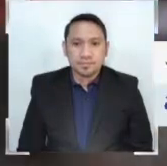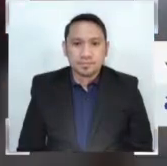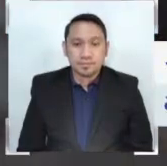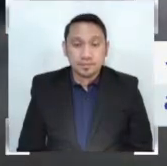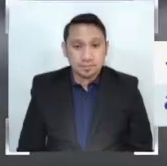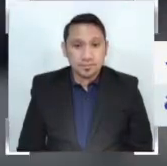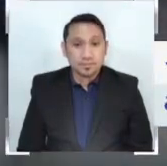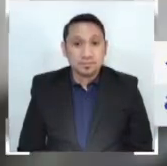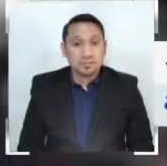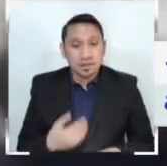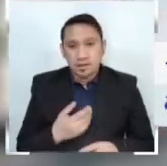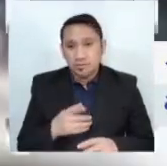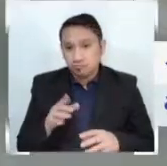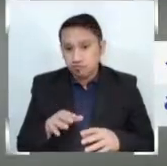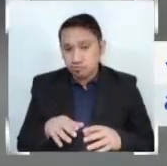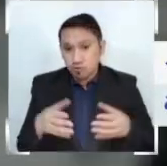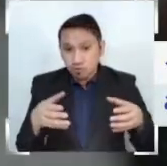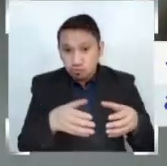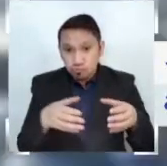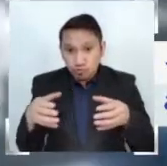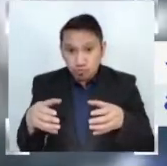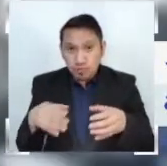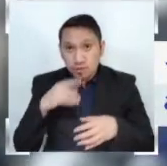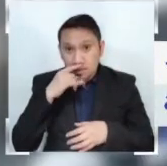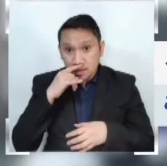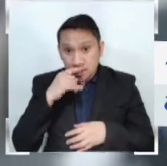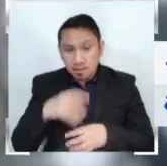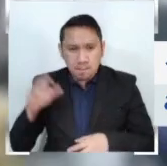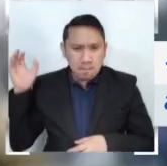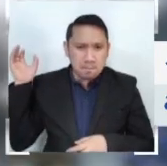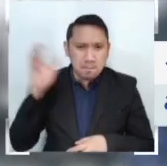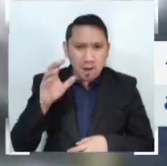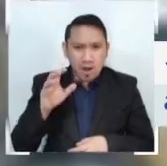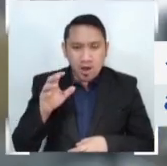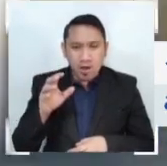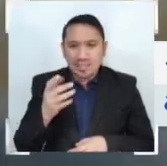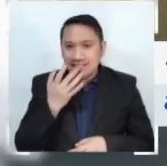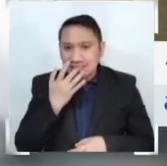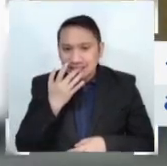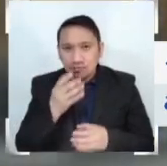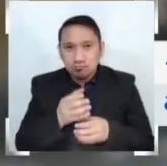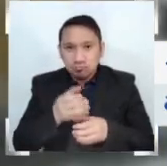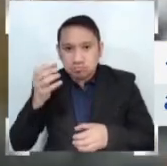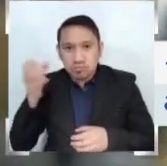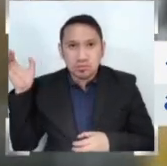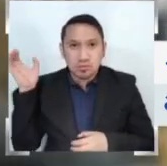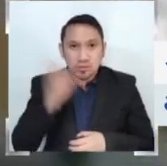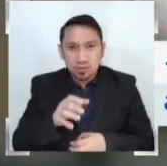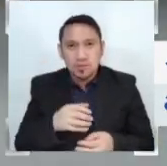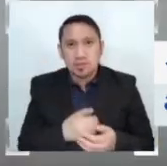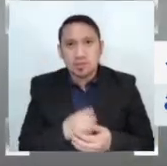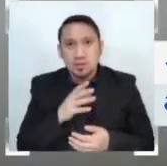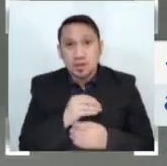Nagbatuan ng mga bote at pato mga grupo ng kabataan yan sa Imus, Cavite. Nang rumesponde ang mga tanod, maging sila ay pinagbabato rin daw ng mga